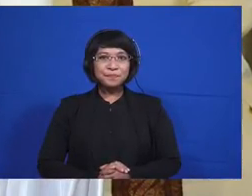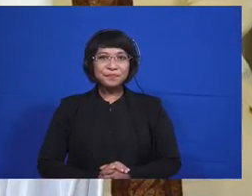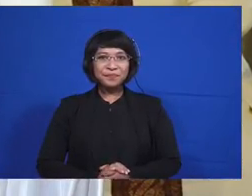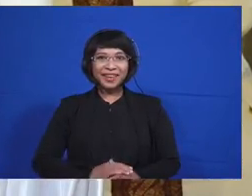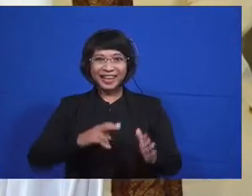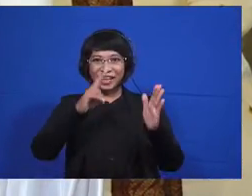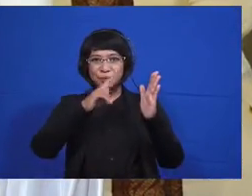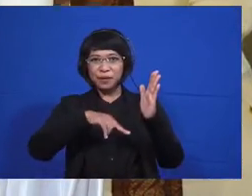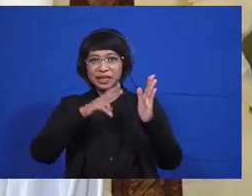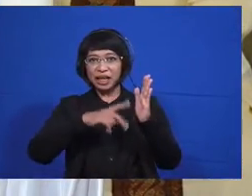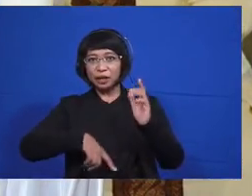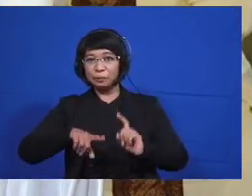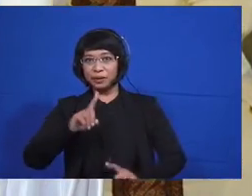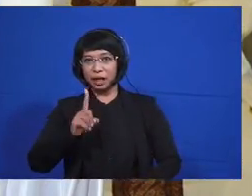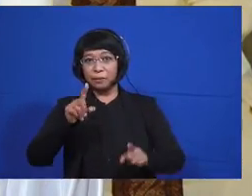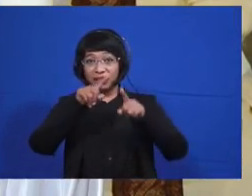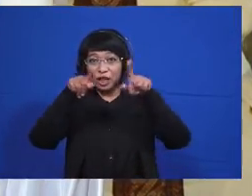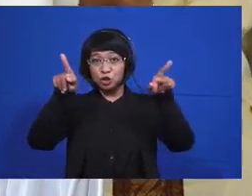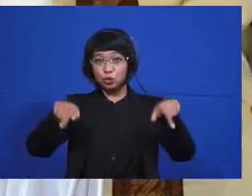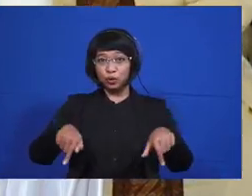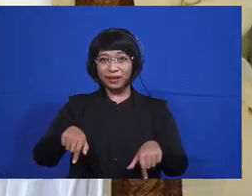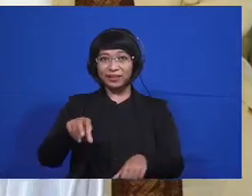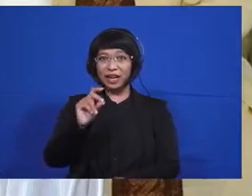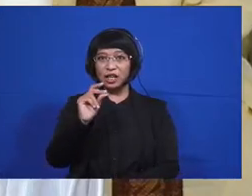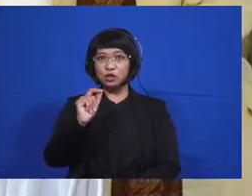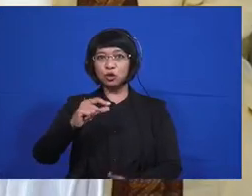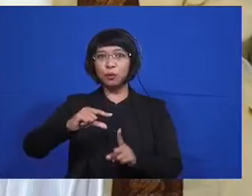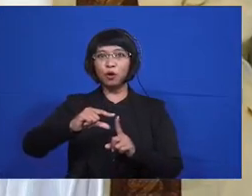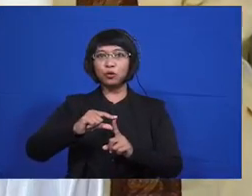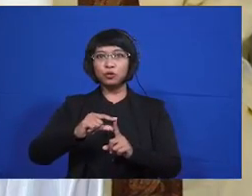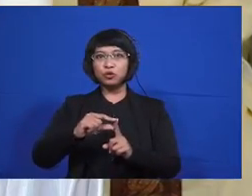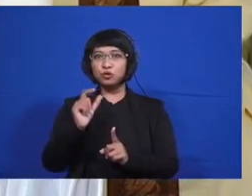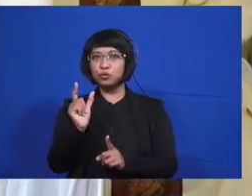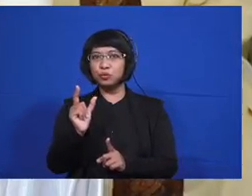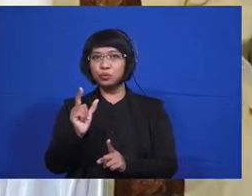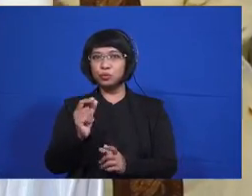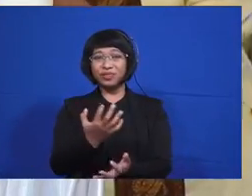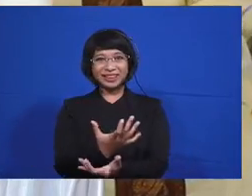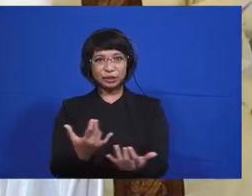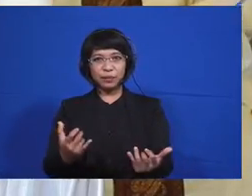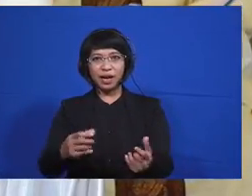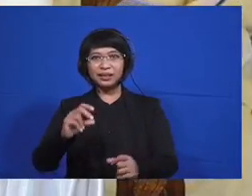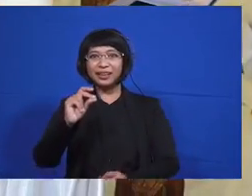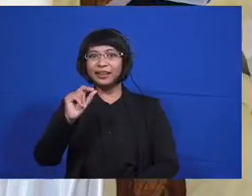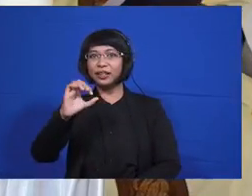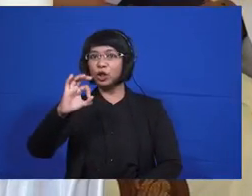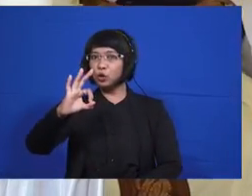Bacaan pertama dari surat Rasul Paulus kepada jemaat di Roma.